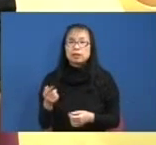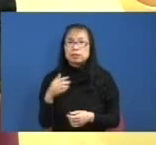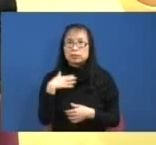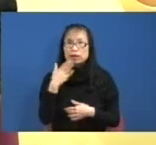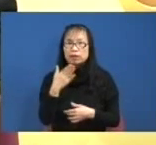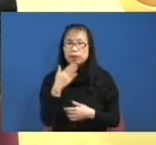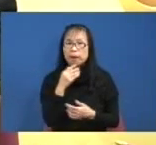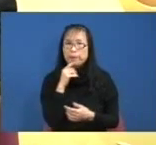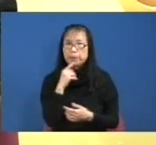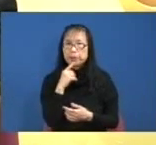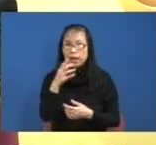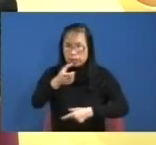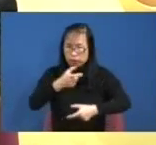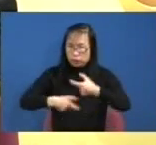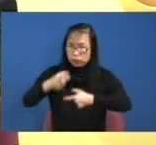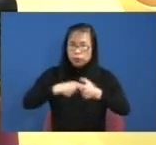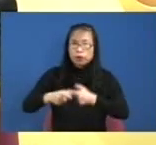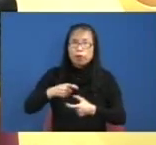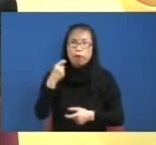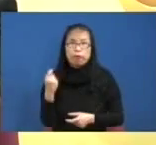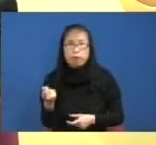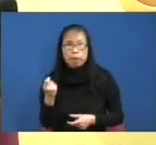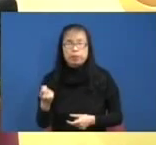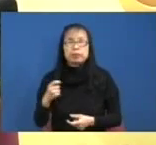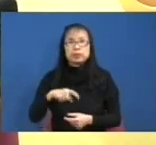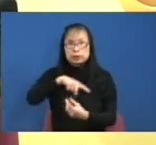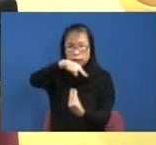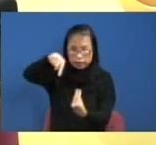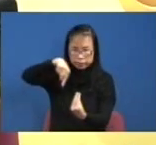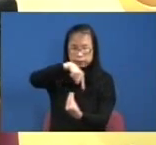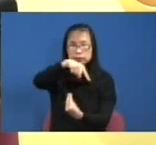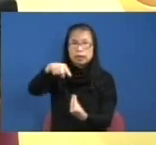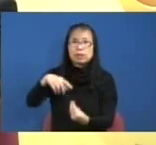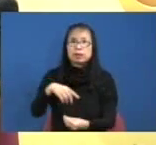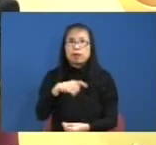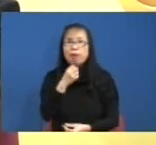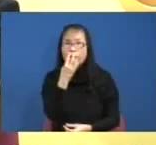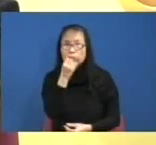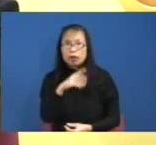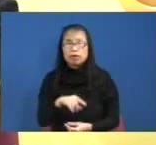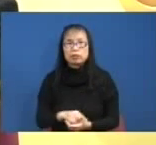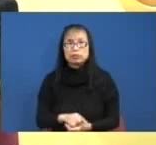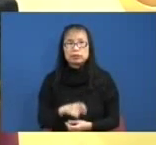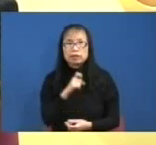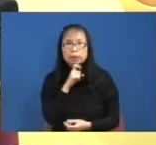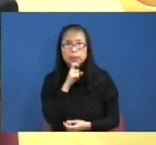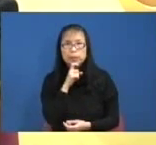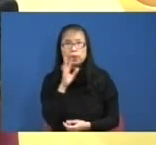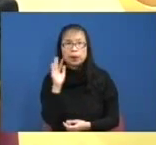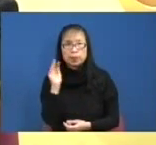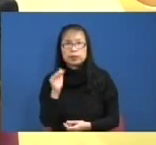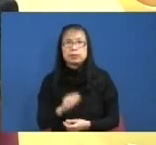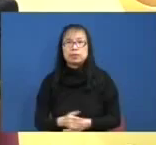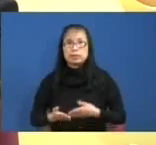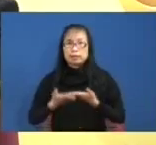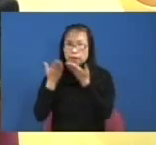從那個營商方便的環境，究竟即香港可不可以提供到一些即外在的因